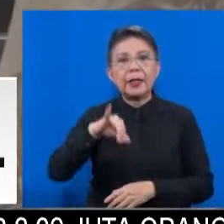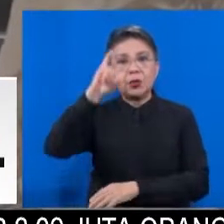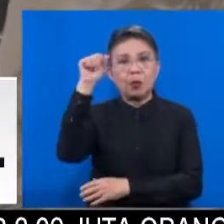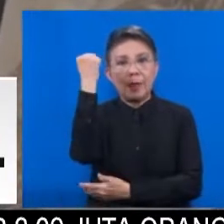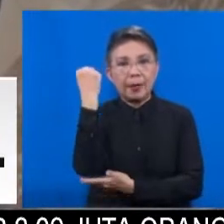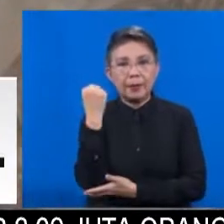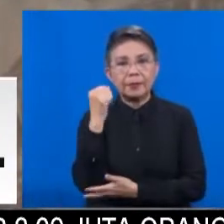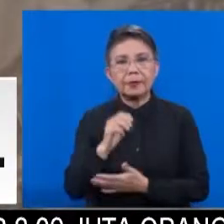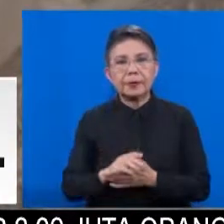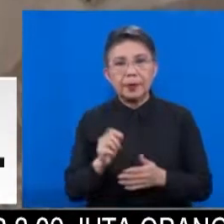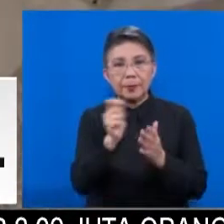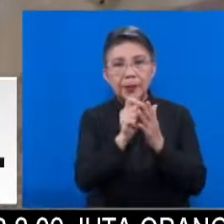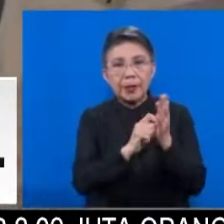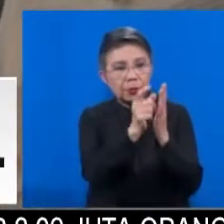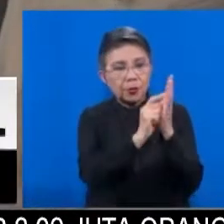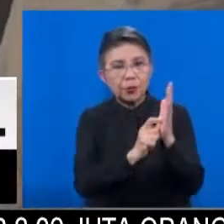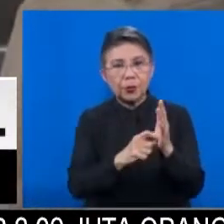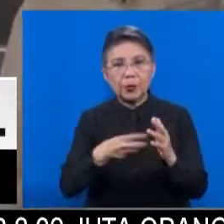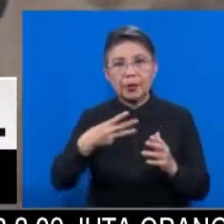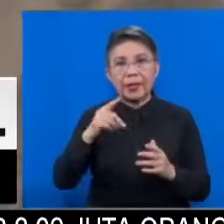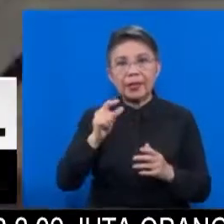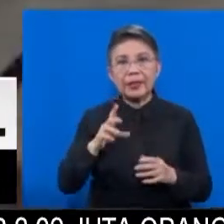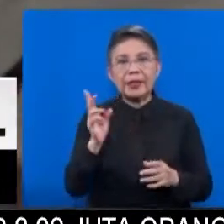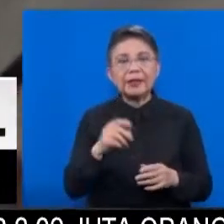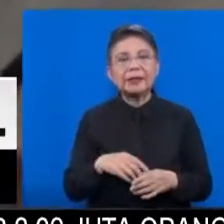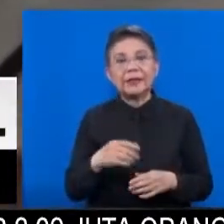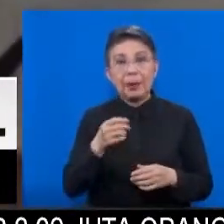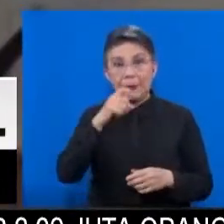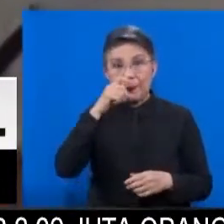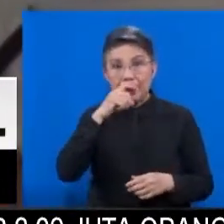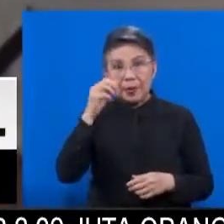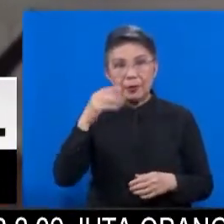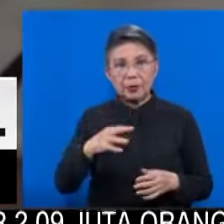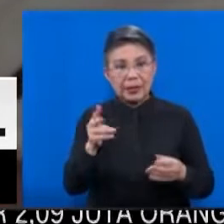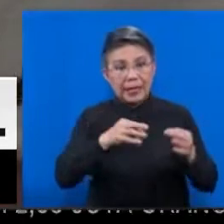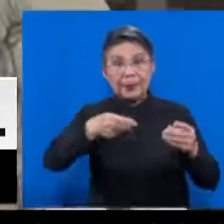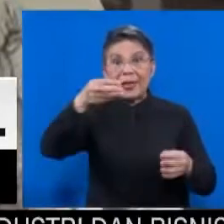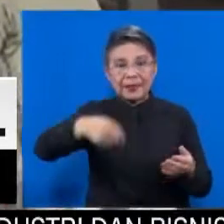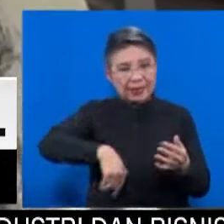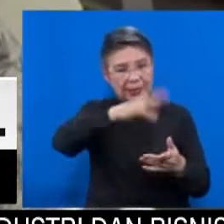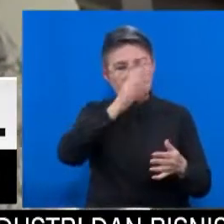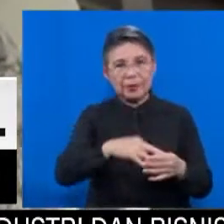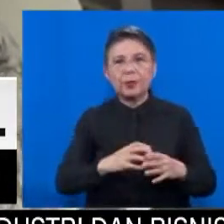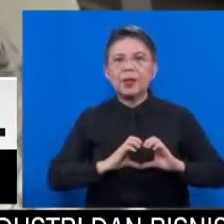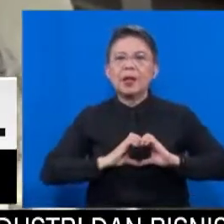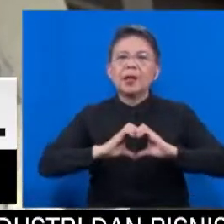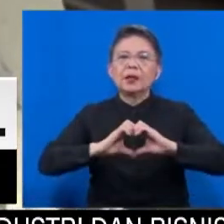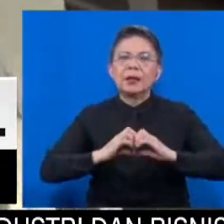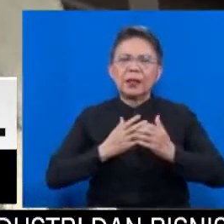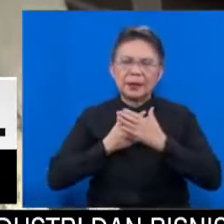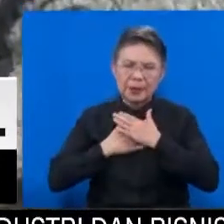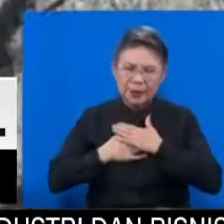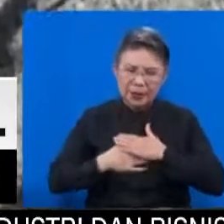Jawa Timur ini, membuat lukisan mendiang Emeril Khan Mumtaz. Ahyak mengaku lukisan ini sebagai bentuk rasa bela sungkawa